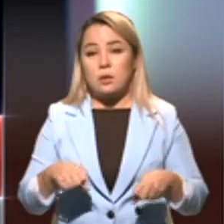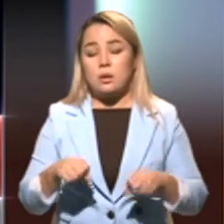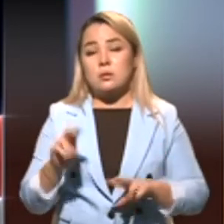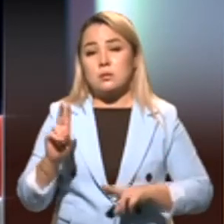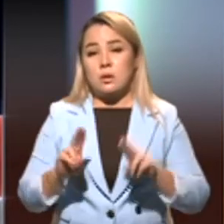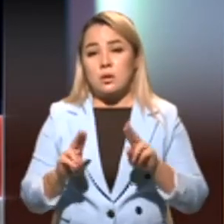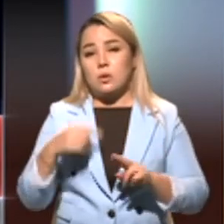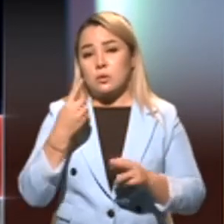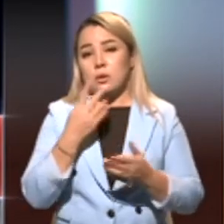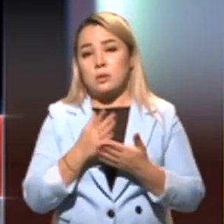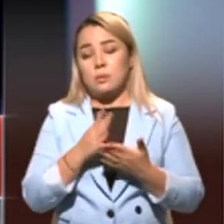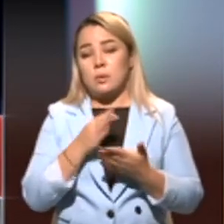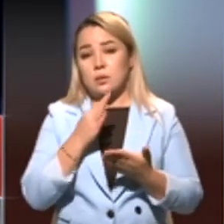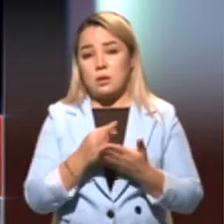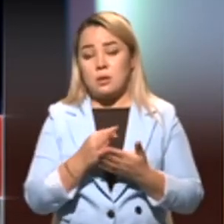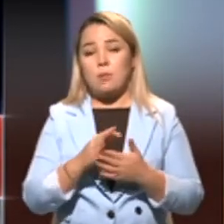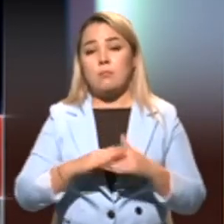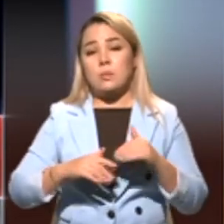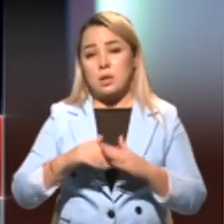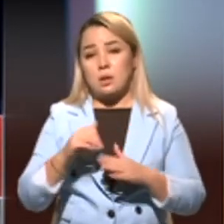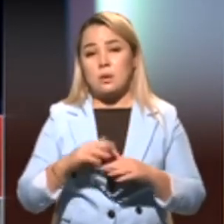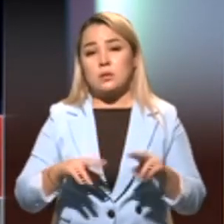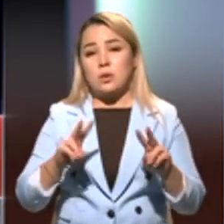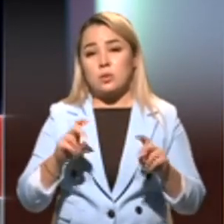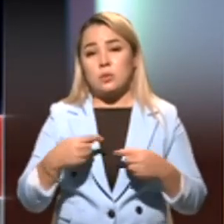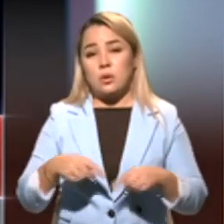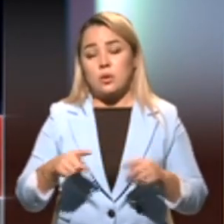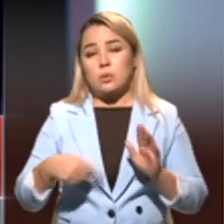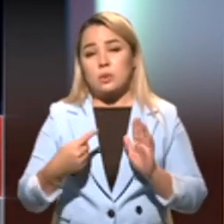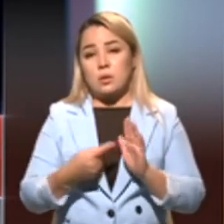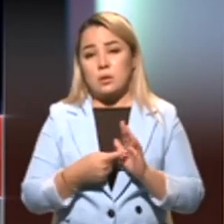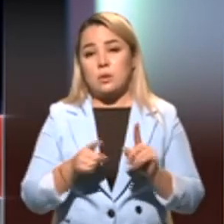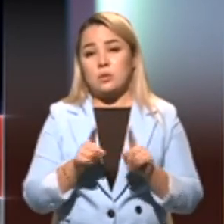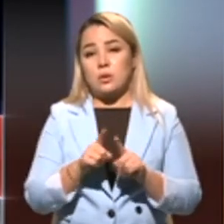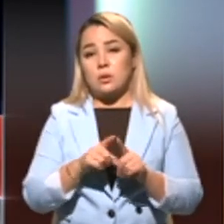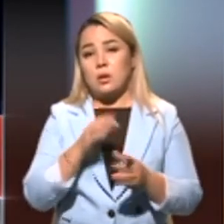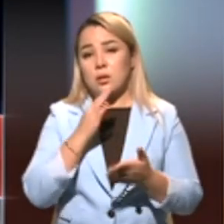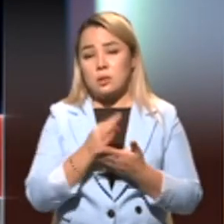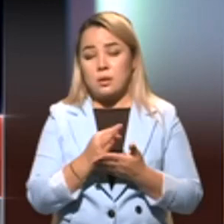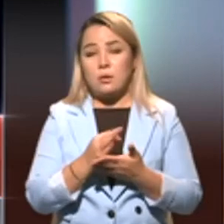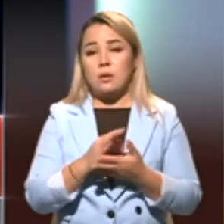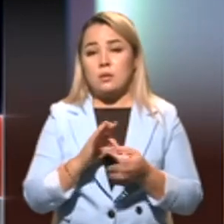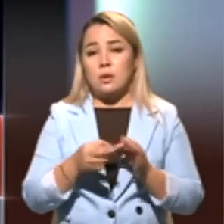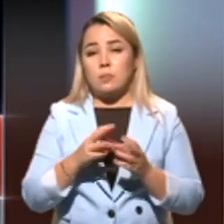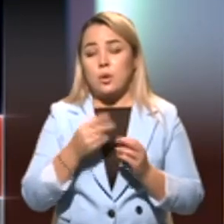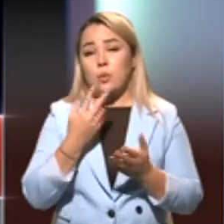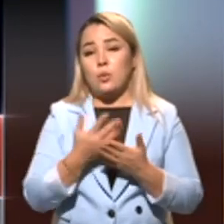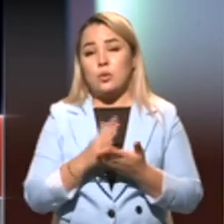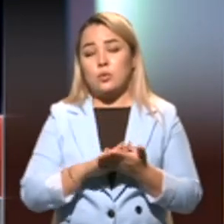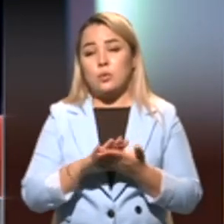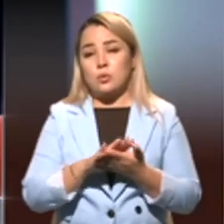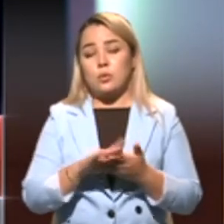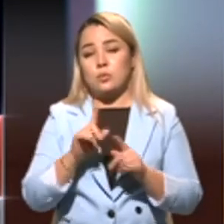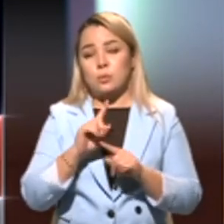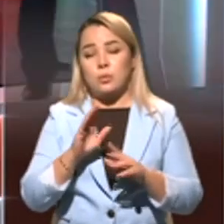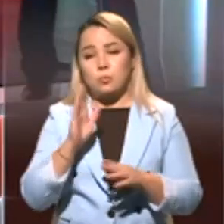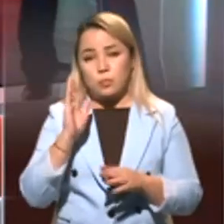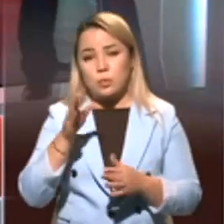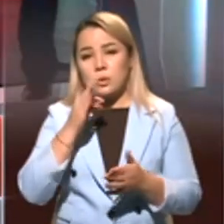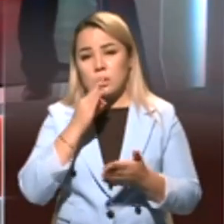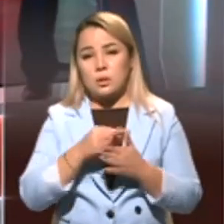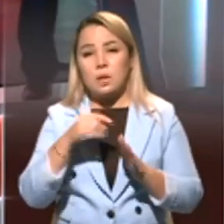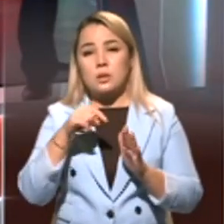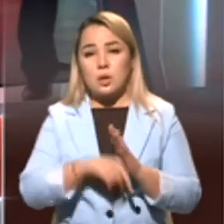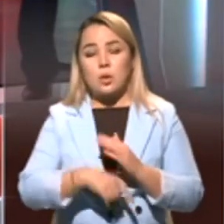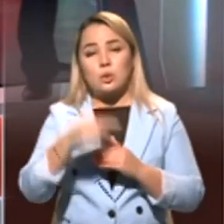теориялық тұрғыда қарайтын болсақ. Бірақ практикалық тұрғыда кейбір мәселелер туындайды дей тұрғанмен де әрине бір оң көрсеткіш болмайды емес болады.